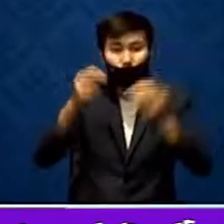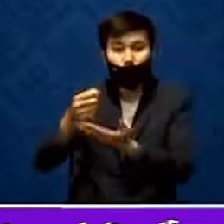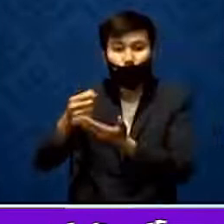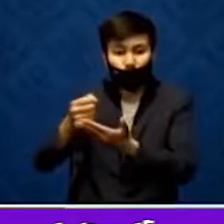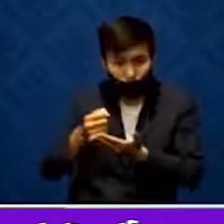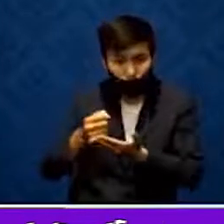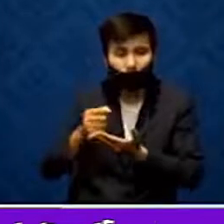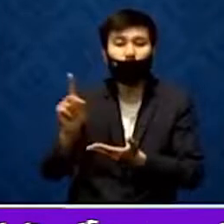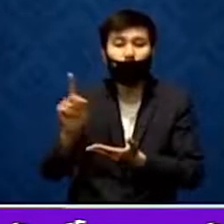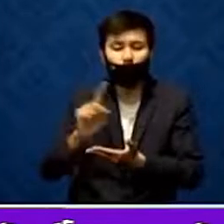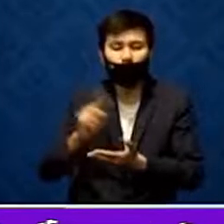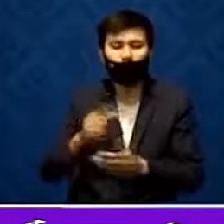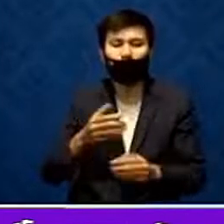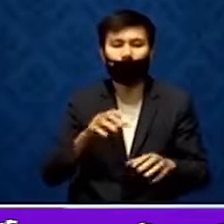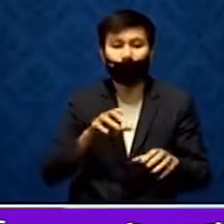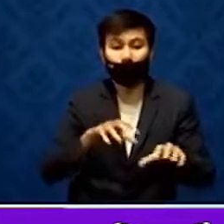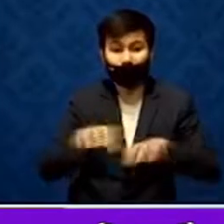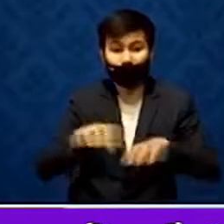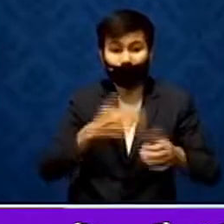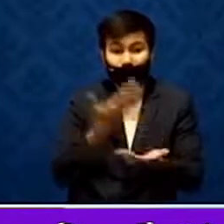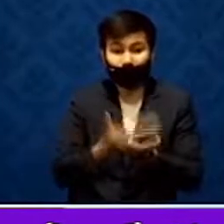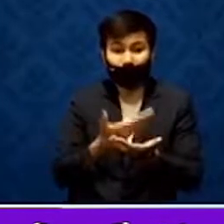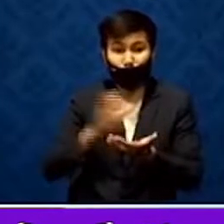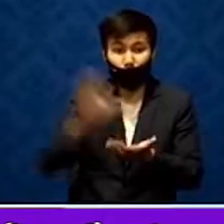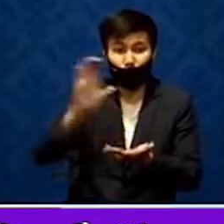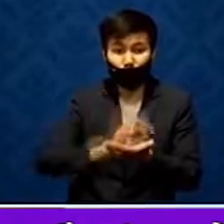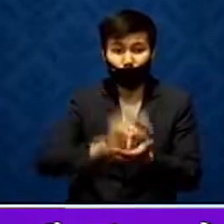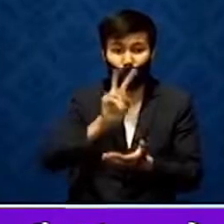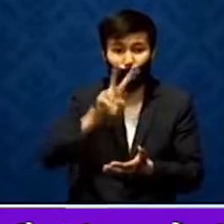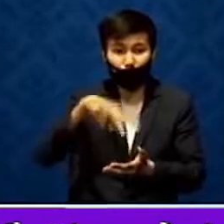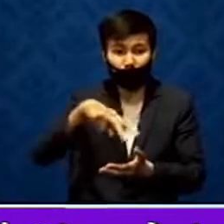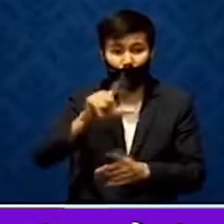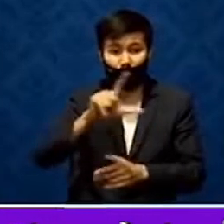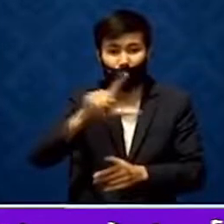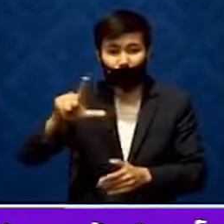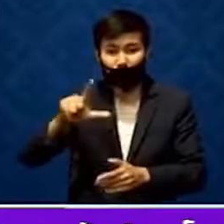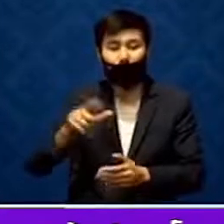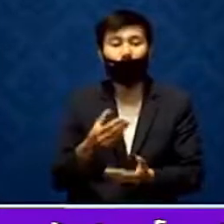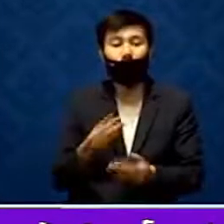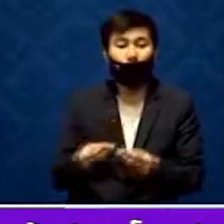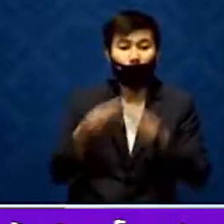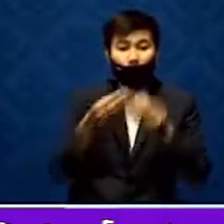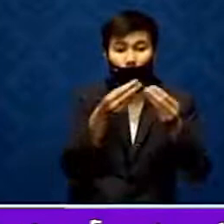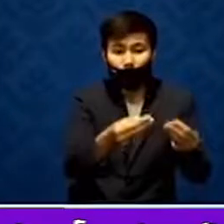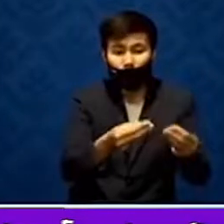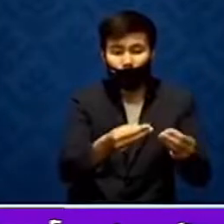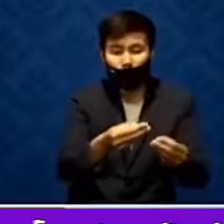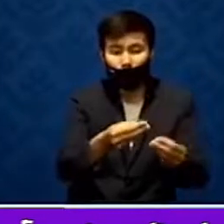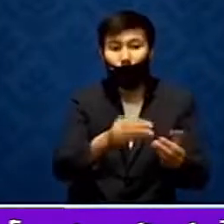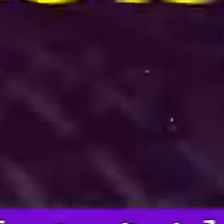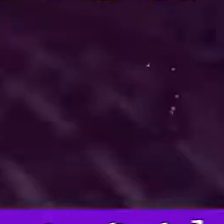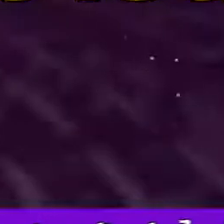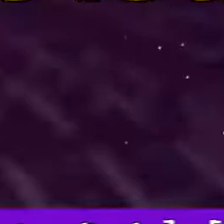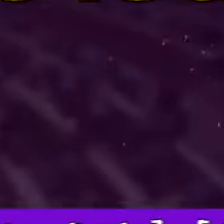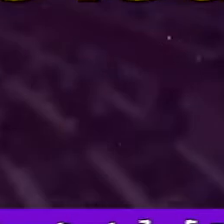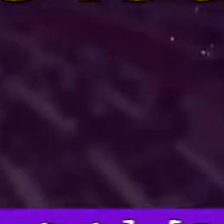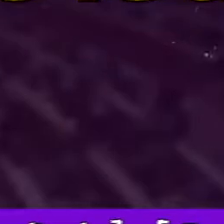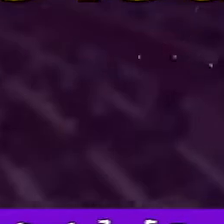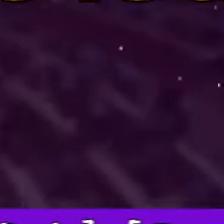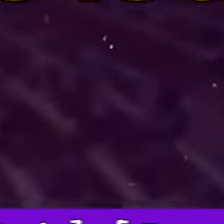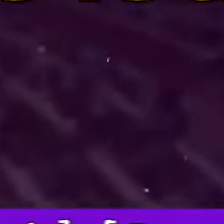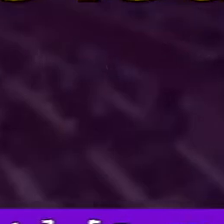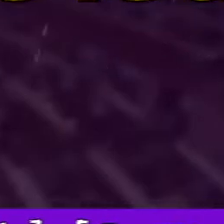กลางให้ 2,000 ล้านเพื่อไปเป็นเงินให้กองทุนฟื้นฟูได้เดินหน้าต่อไป